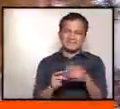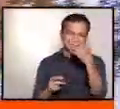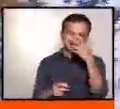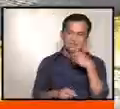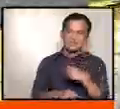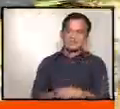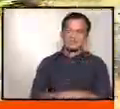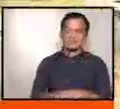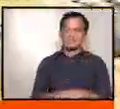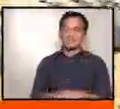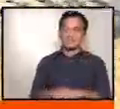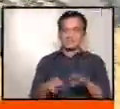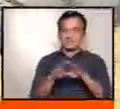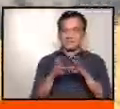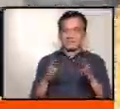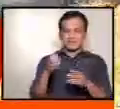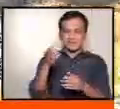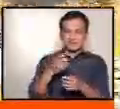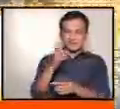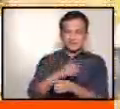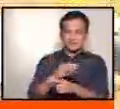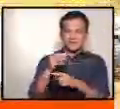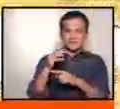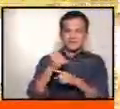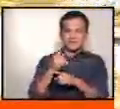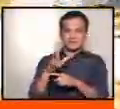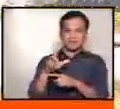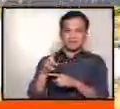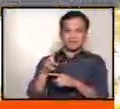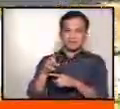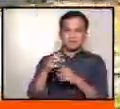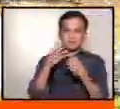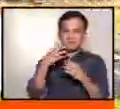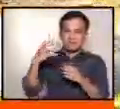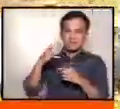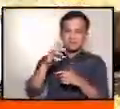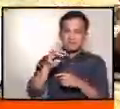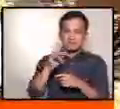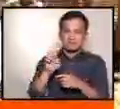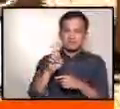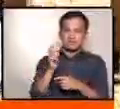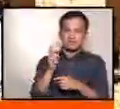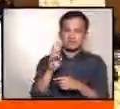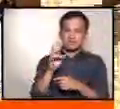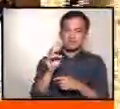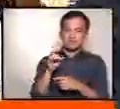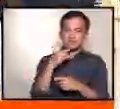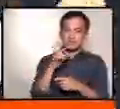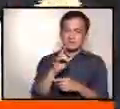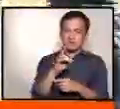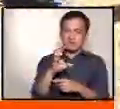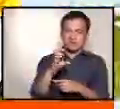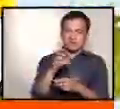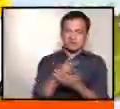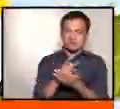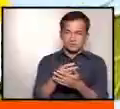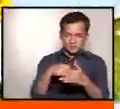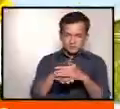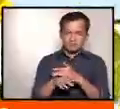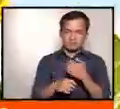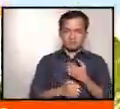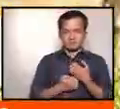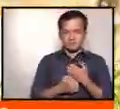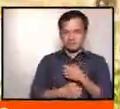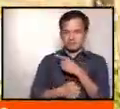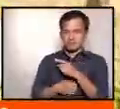ganda. Bukas na araw-araw hanggang May 31 ang Sunflower Maze 2018. Sa 100 pesos na entrance fee, ma-e-enjoy